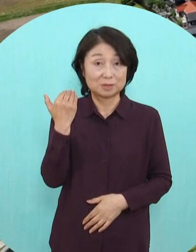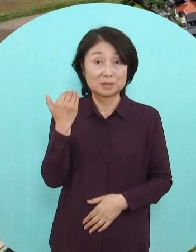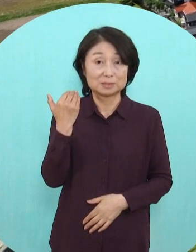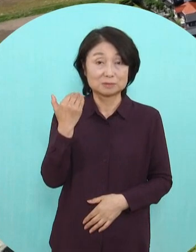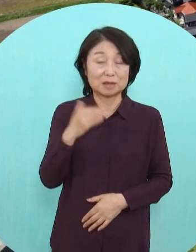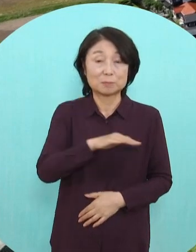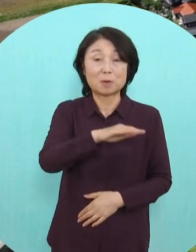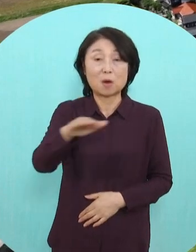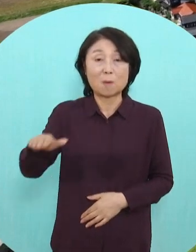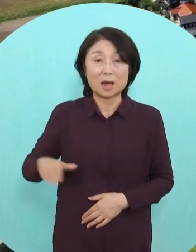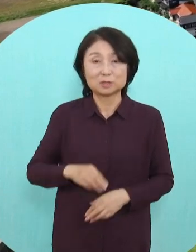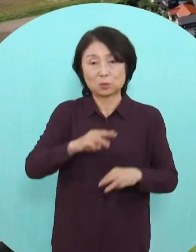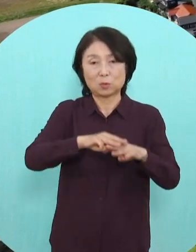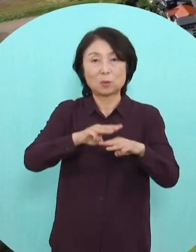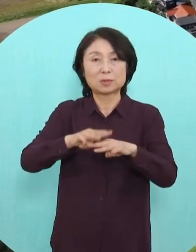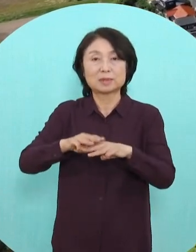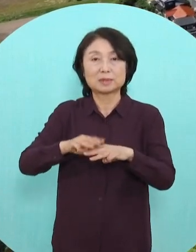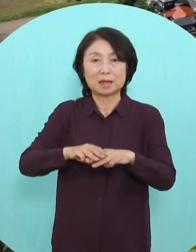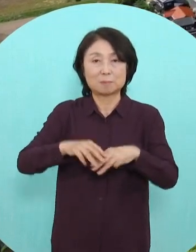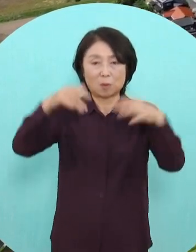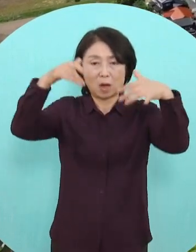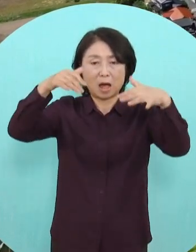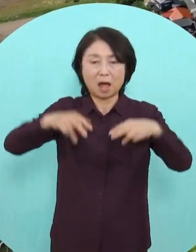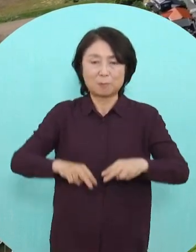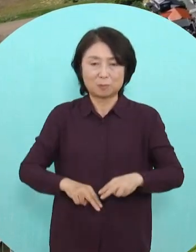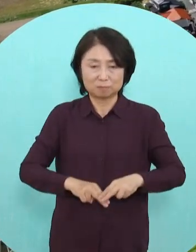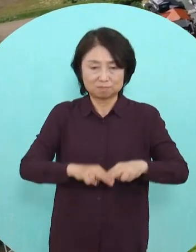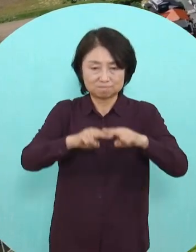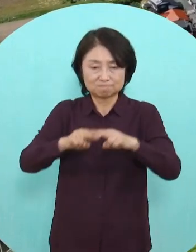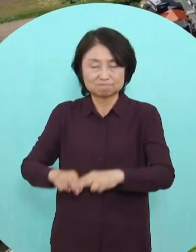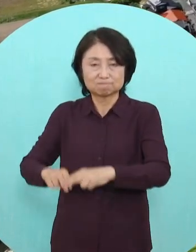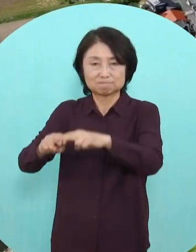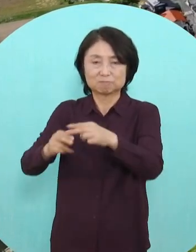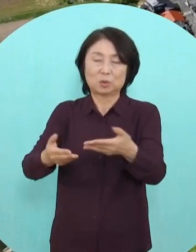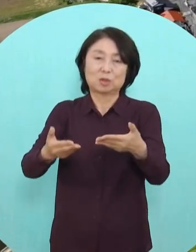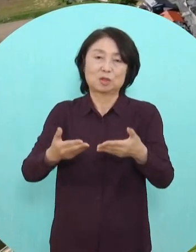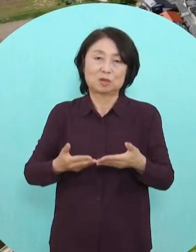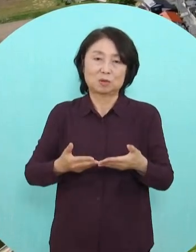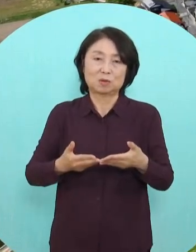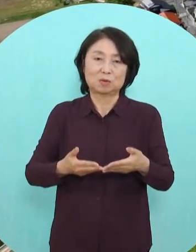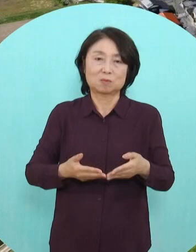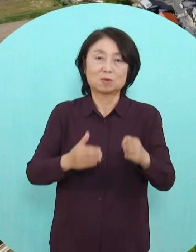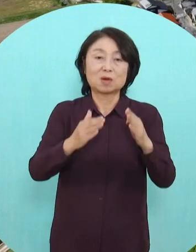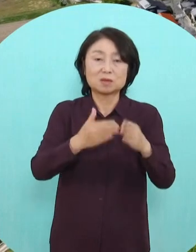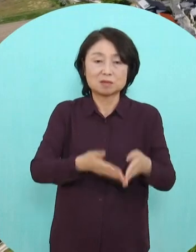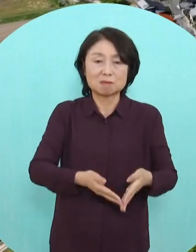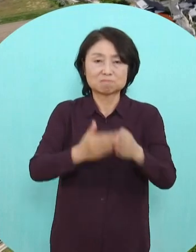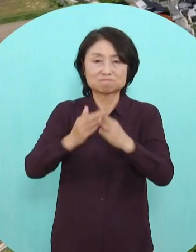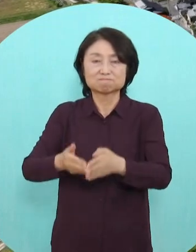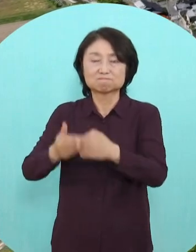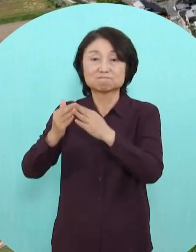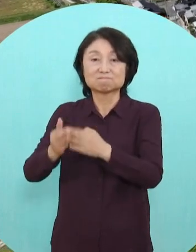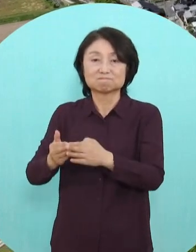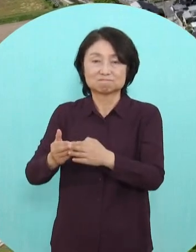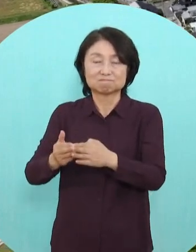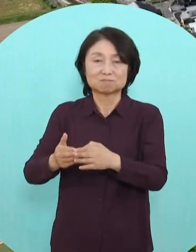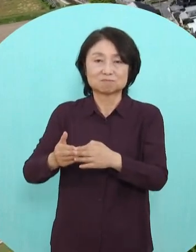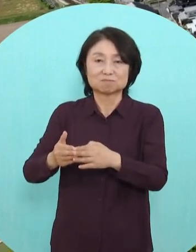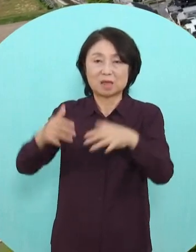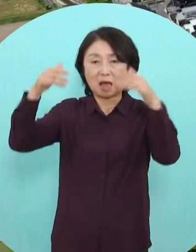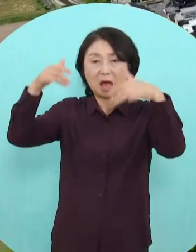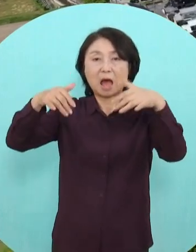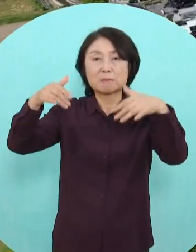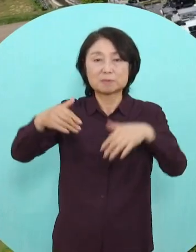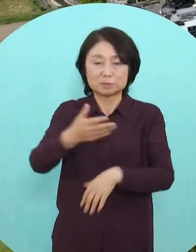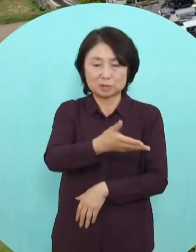昔は周りの田んぼや畑が雨受けになってくれていましたが、宅地化が進み、雨水は水路や